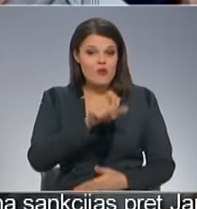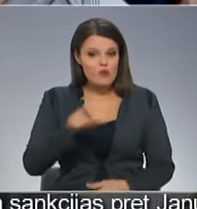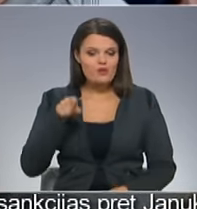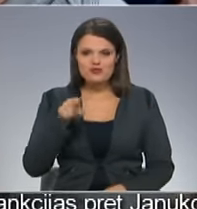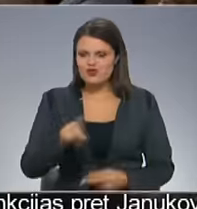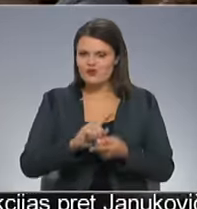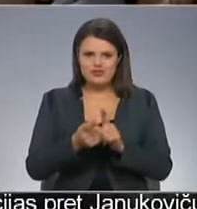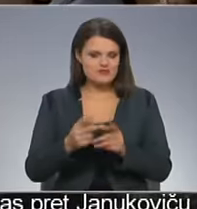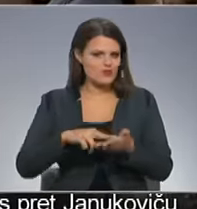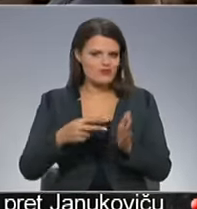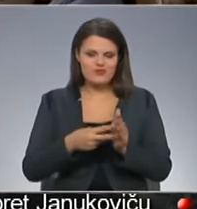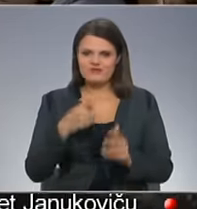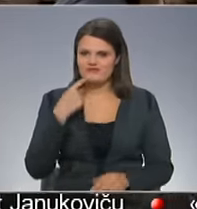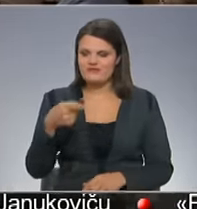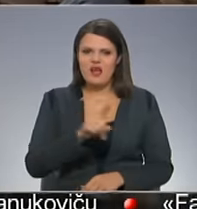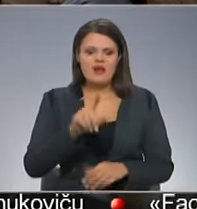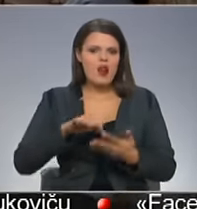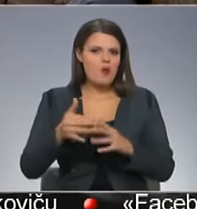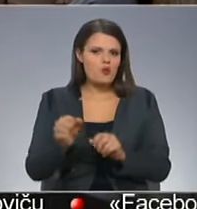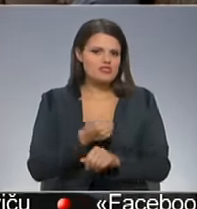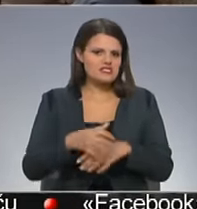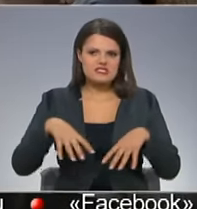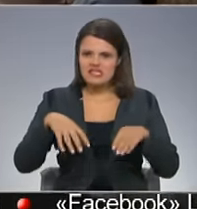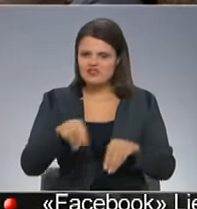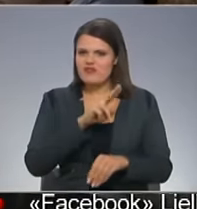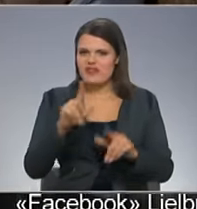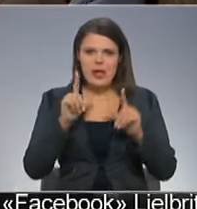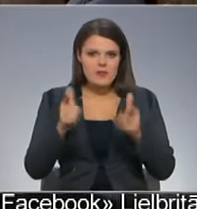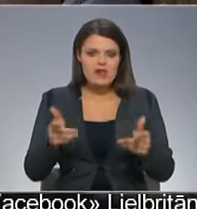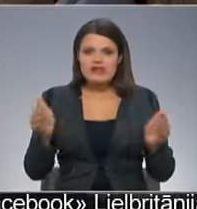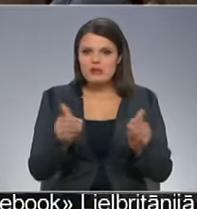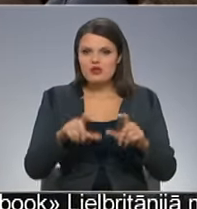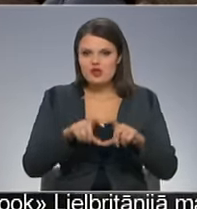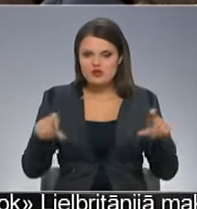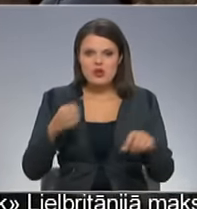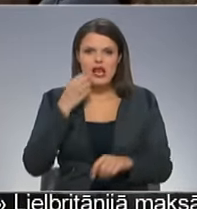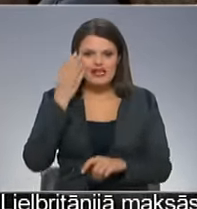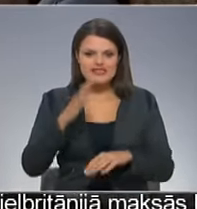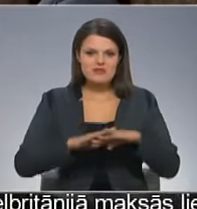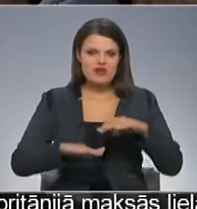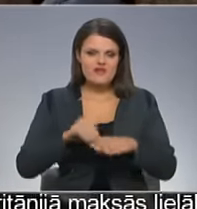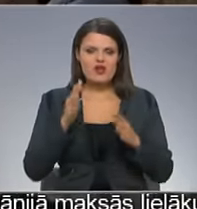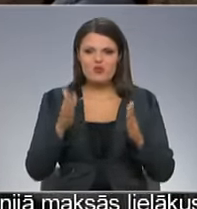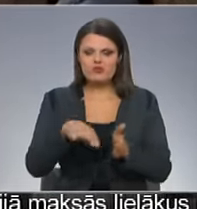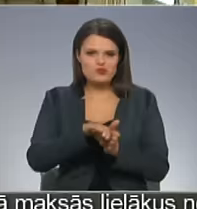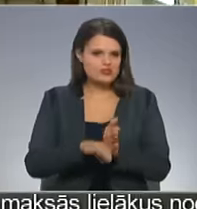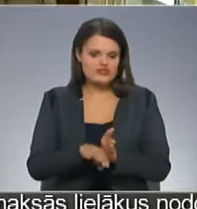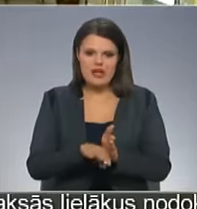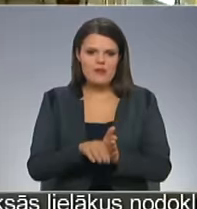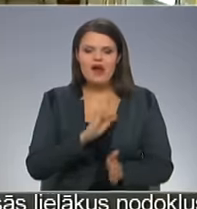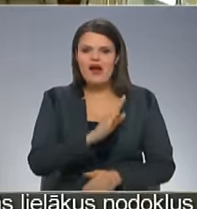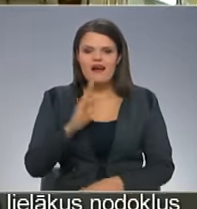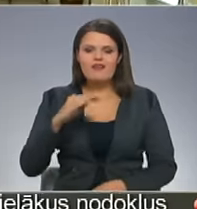šādu reorganizāciju sauc par lauku iznīcināšanu un nepiekrīt, ka mazajās skolās izglītības kvalitāte būtu zemāka.